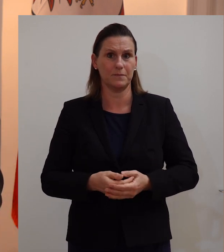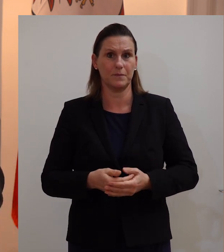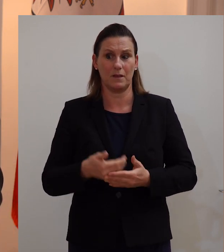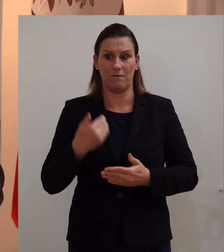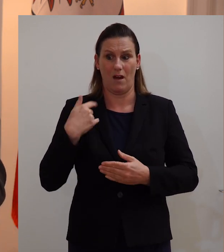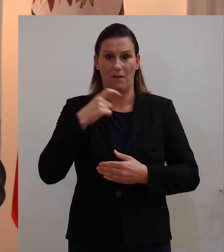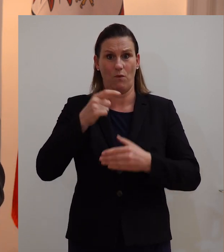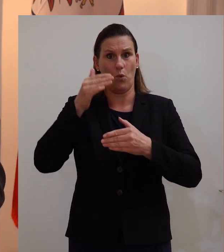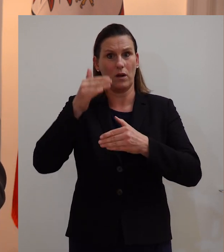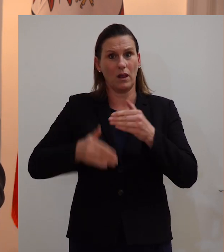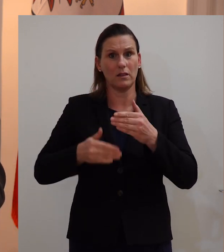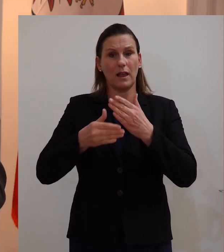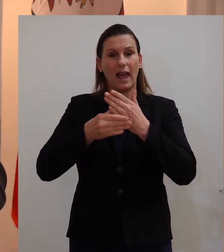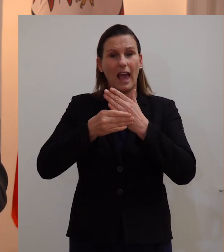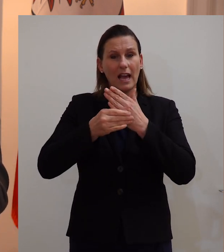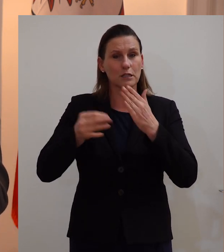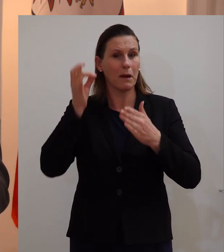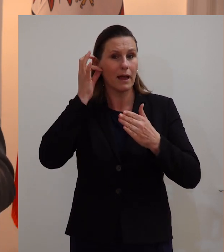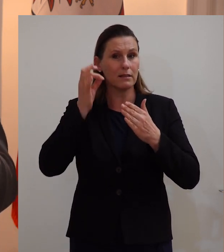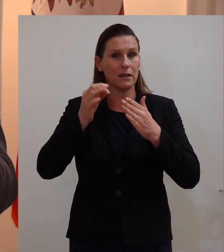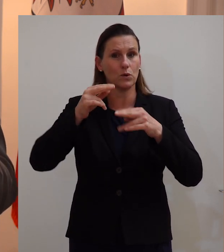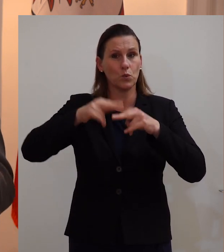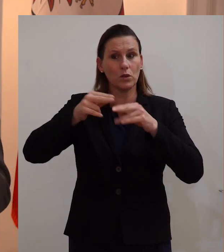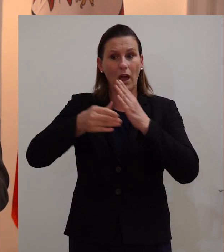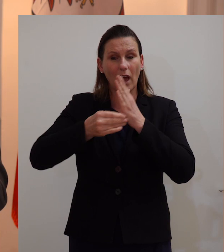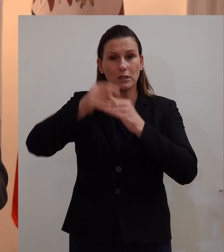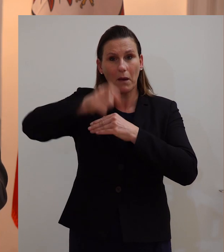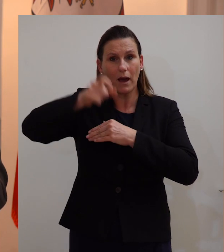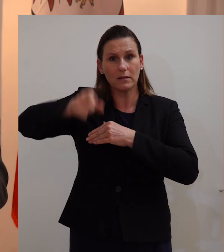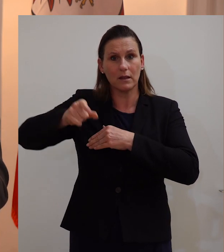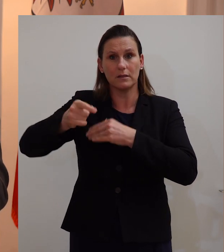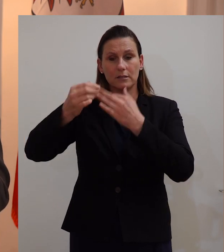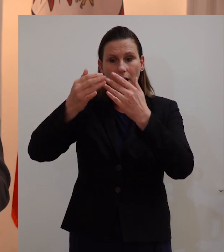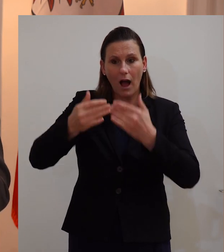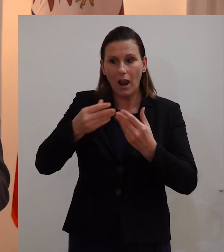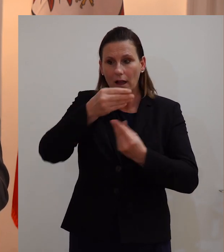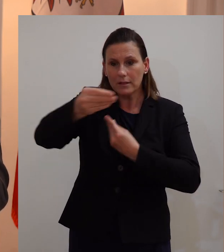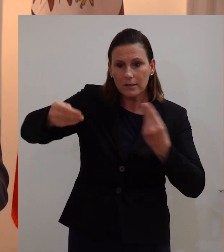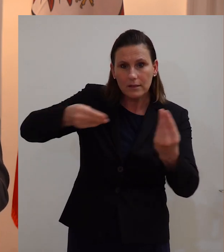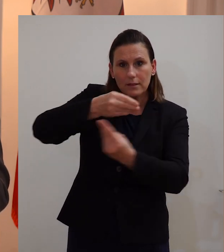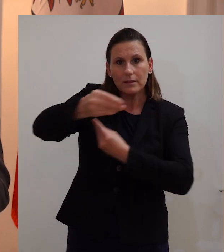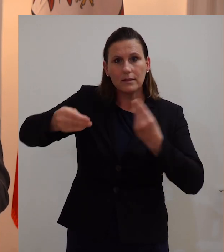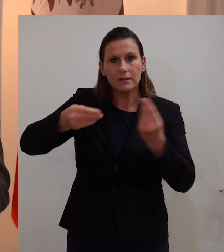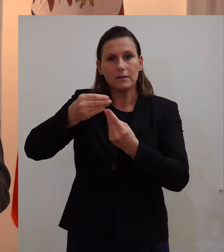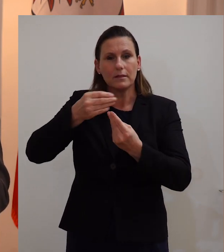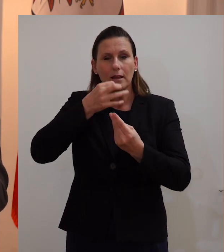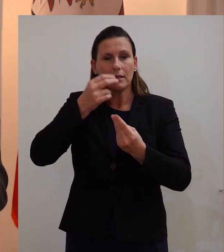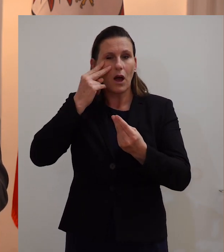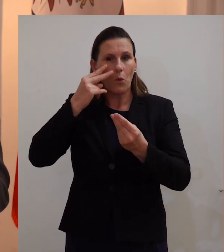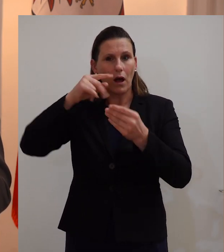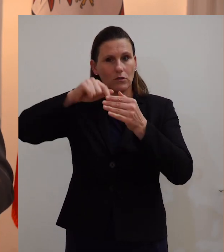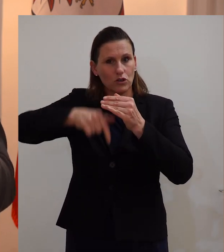haben wir mit den Expertinnen und Experten die vorliegenden Zahlen und Daten im Detail